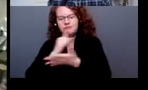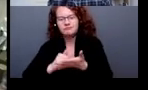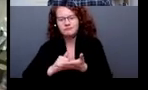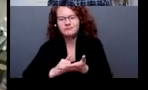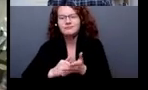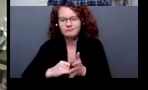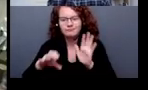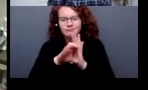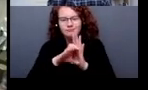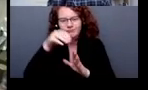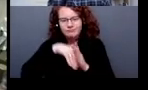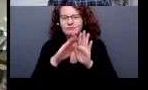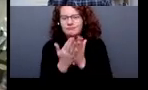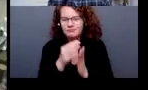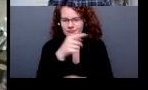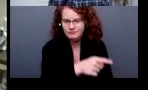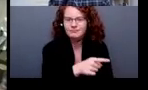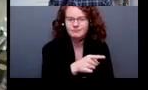des personnes sont plutôt sous la forme de...